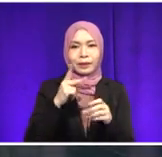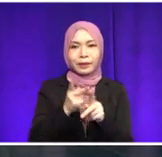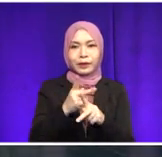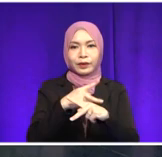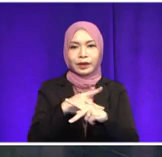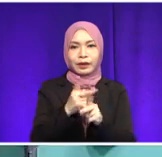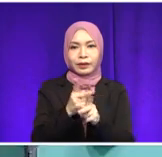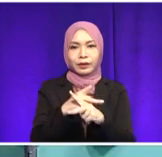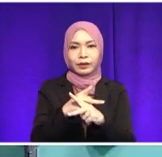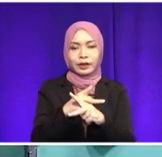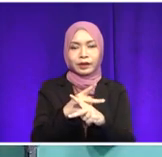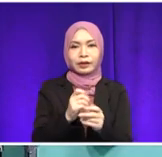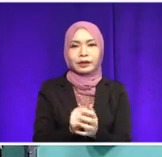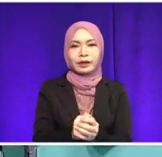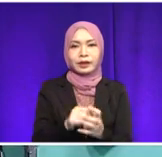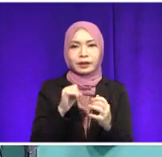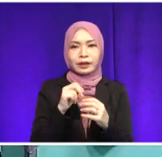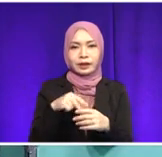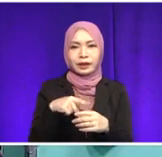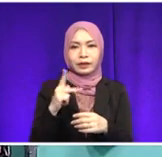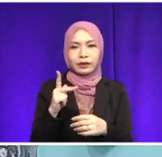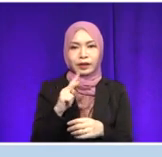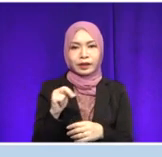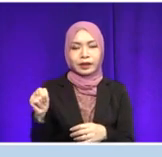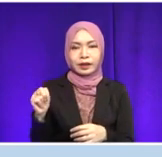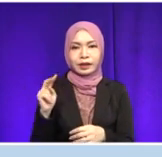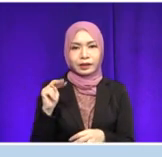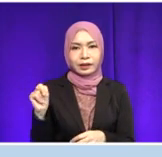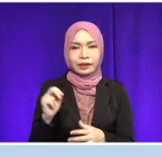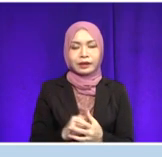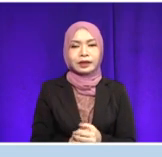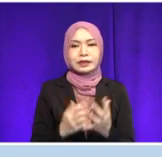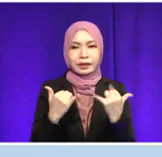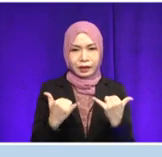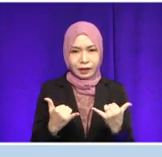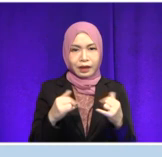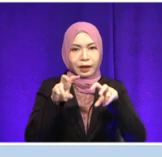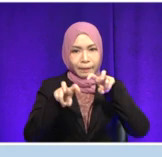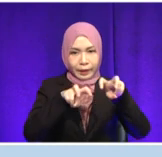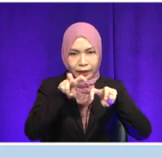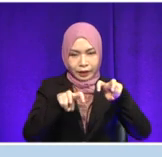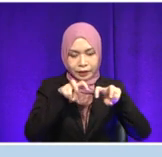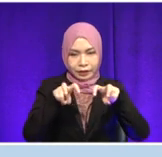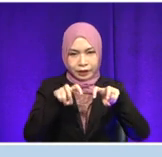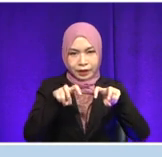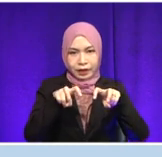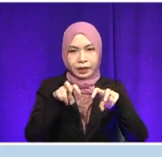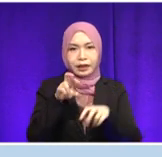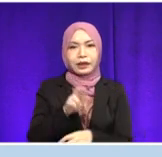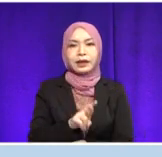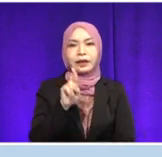analisis kajian rek ke bentuk produk dan pasaran Oke kajian rek ke bentuk produk merujuk kepada